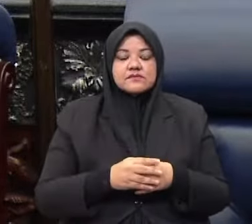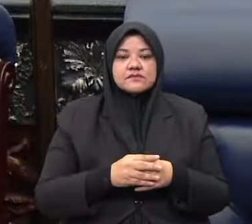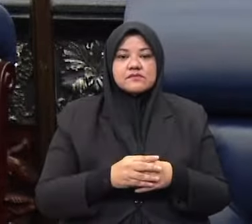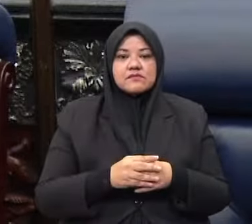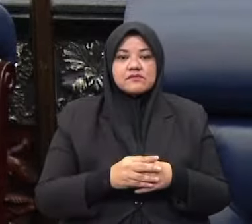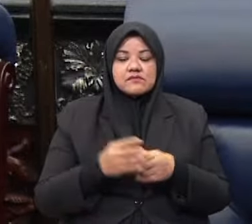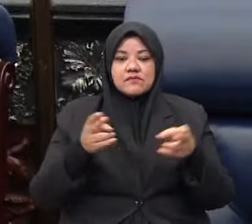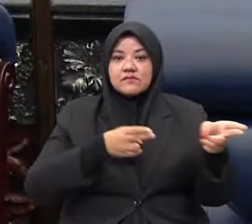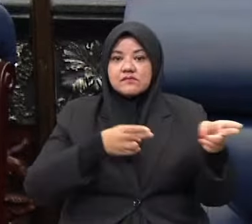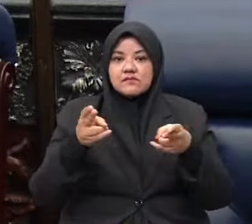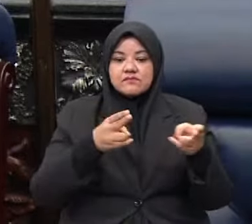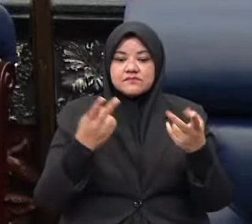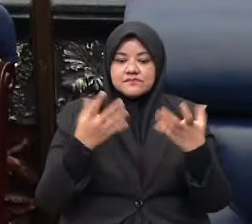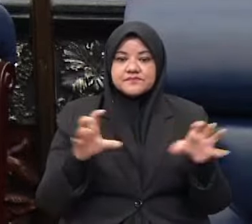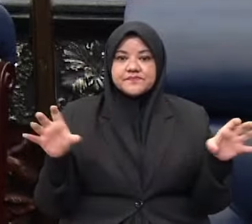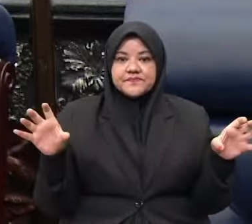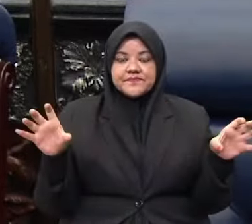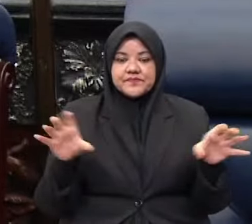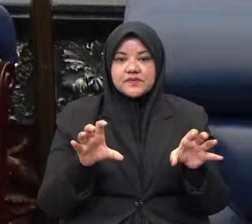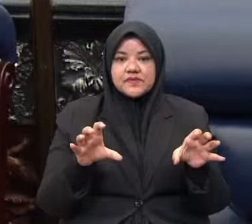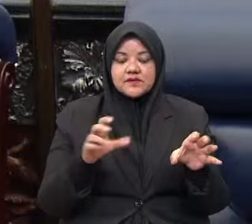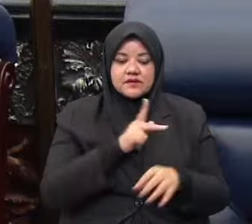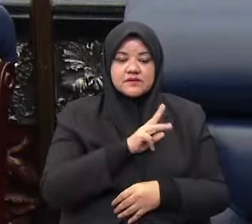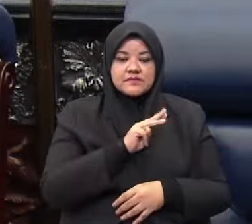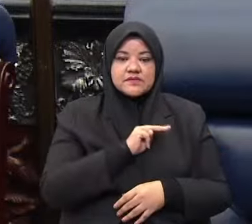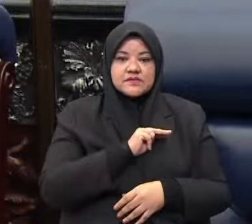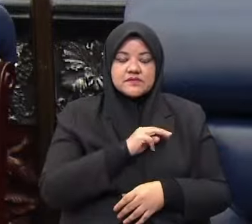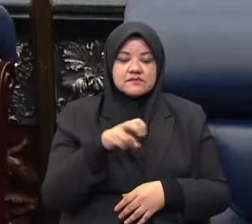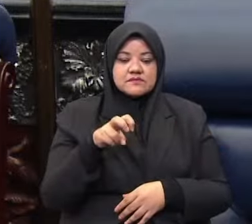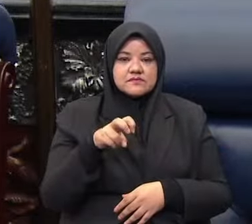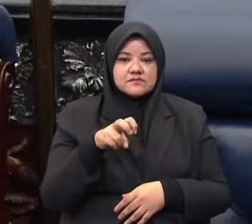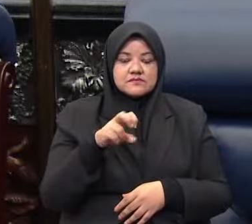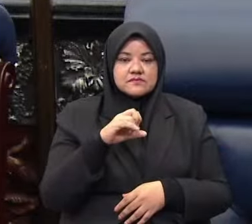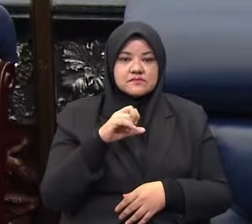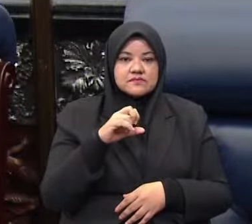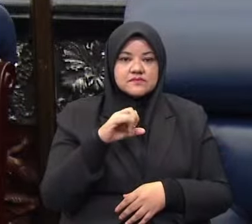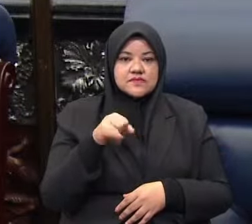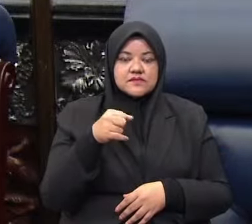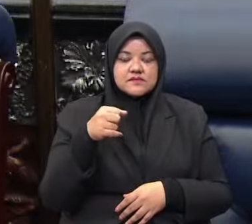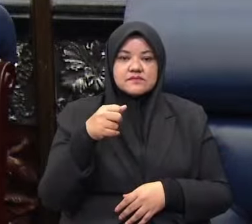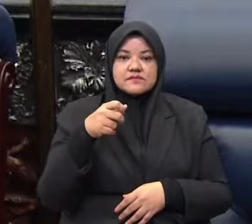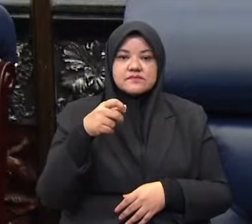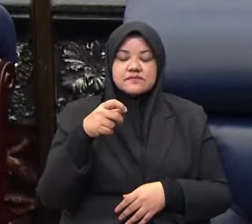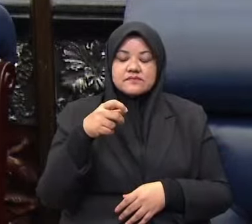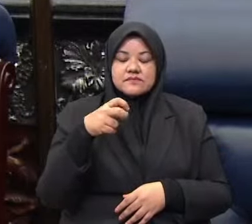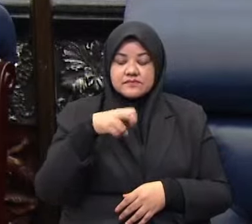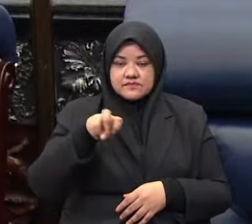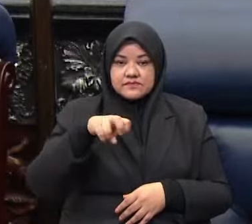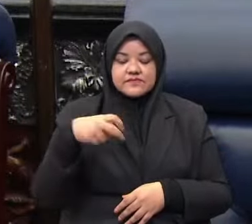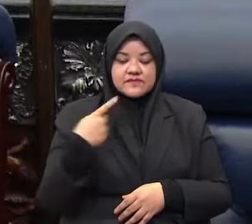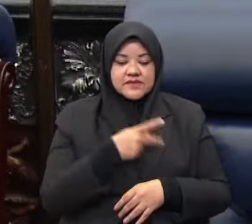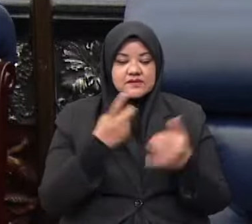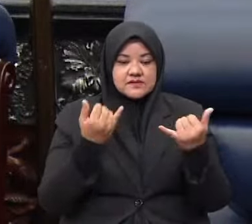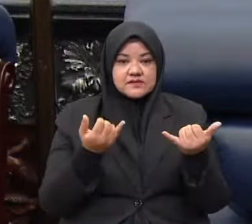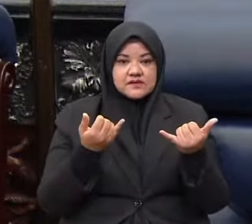Antara inisiatif yang telah dilakukan oleh Kementerian Pengangkutan Malaysia ialah kita